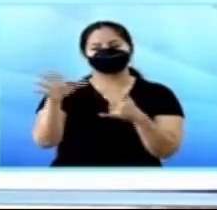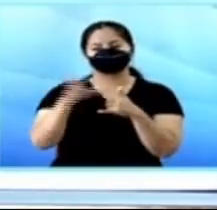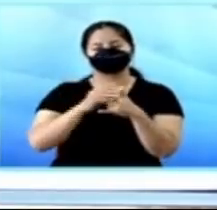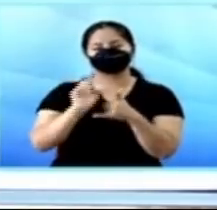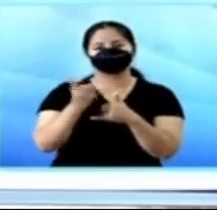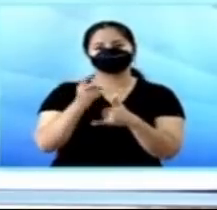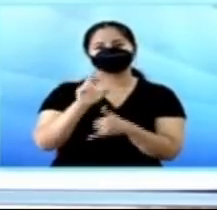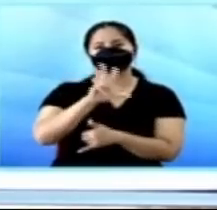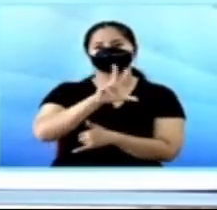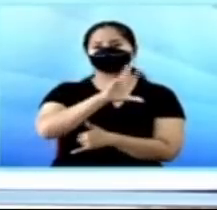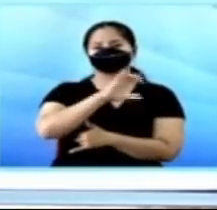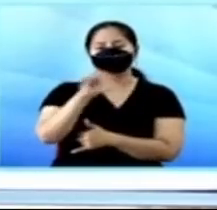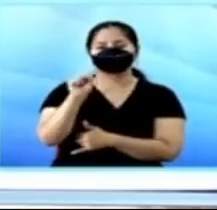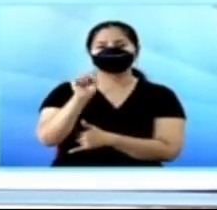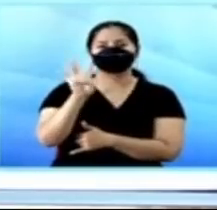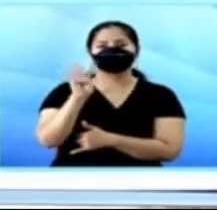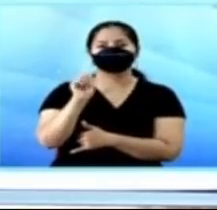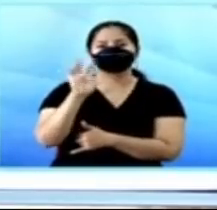ามา